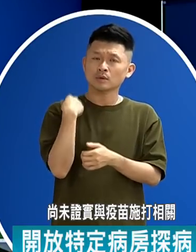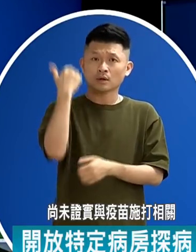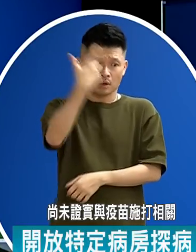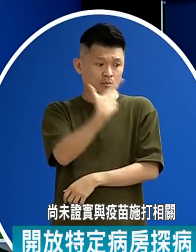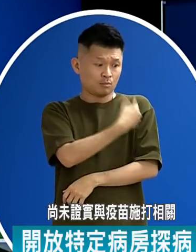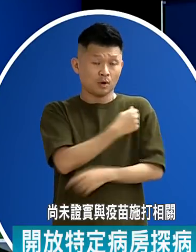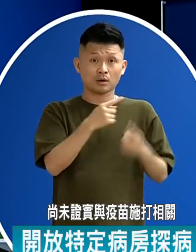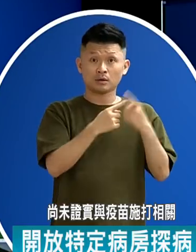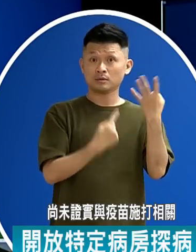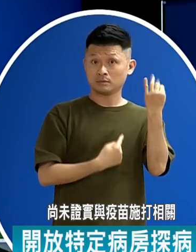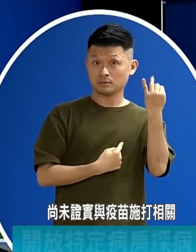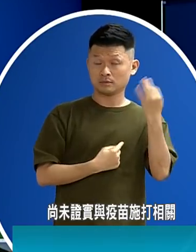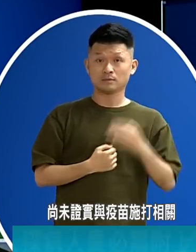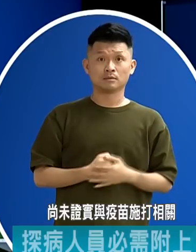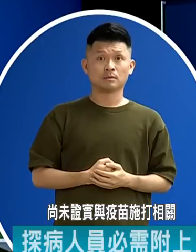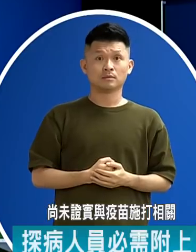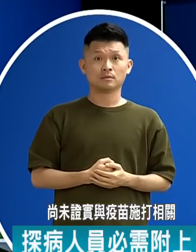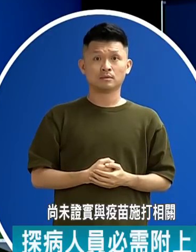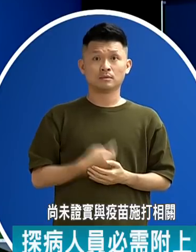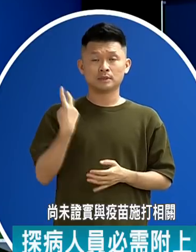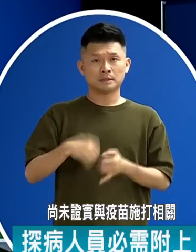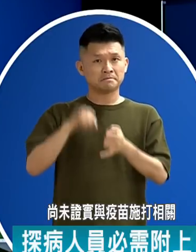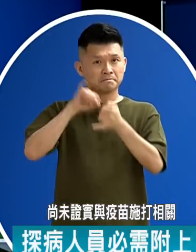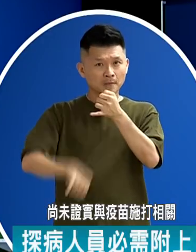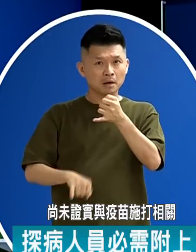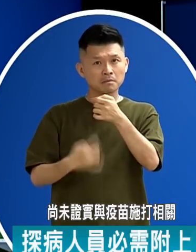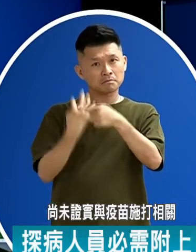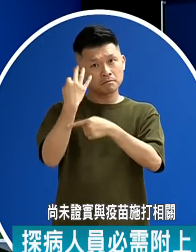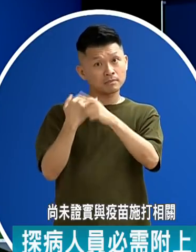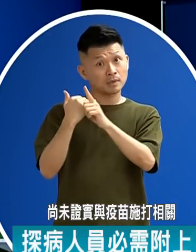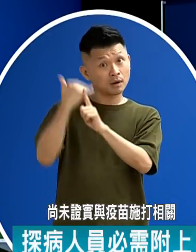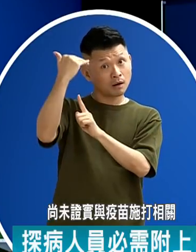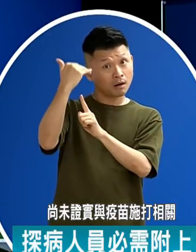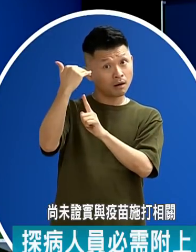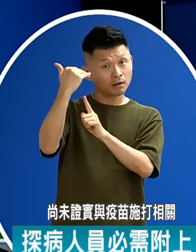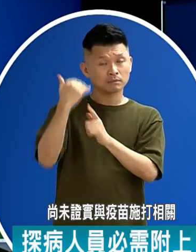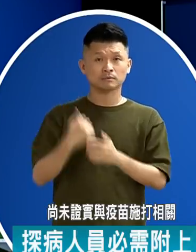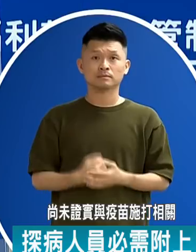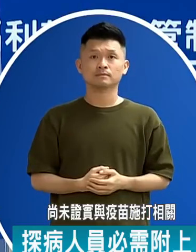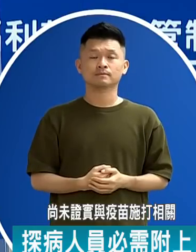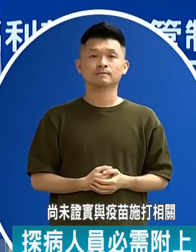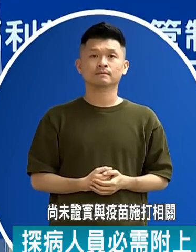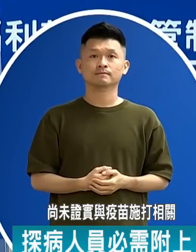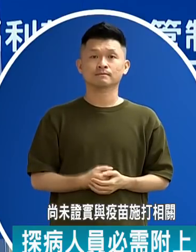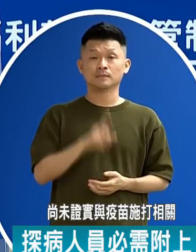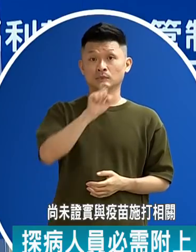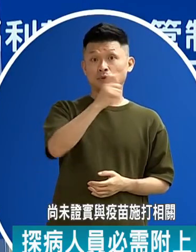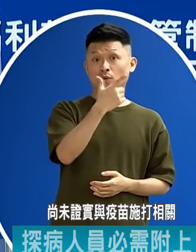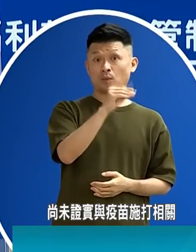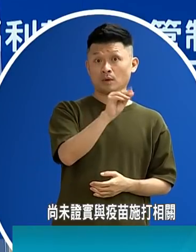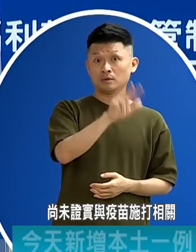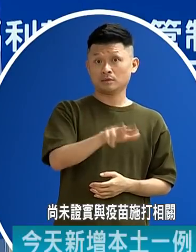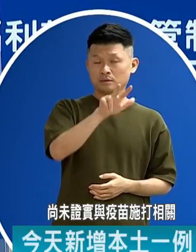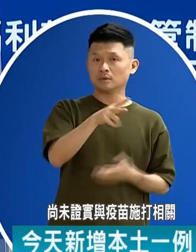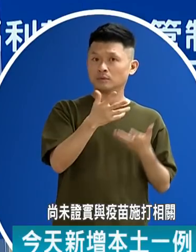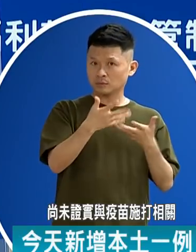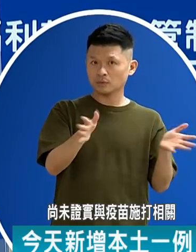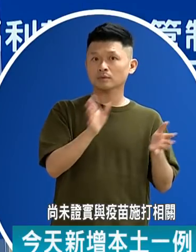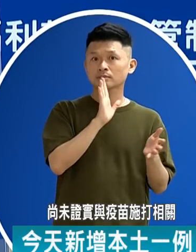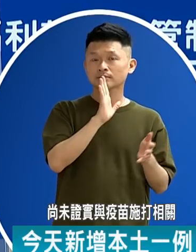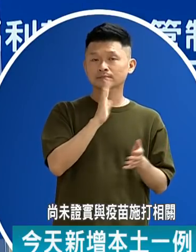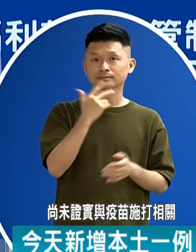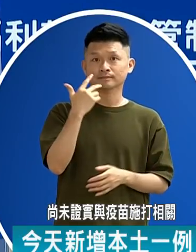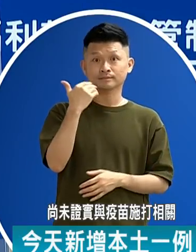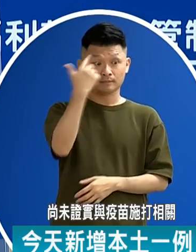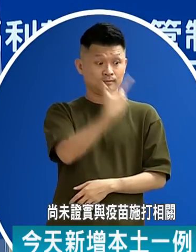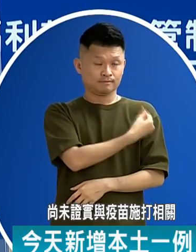高端的人有多少，那他们失约的比例高吗？谢谢。 第二16万7000多的样子了哈，打